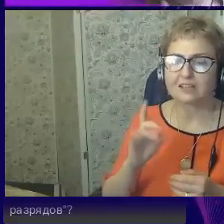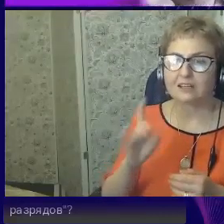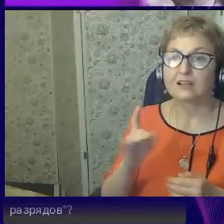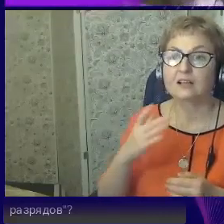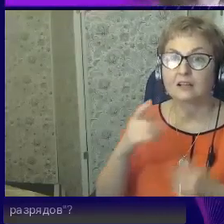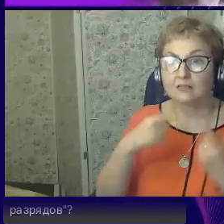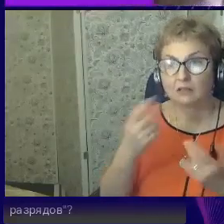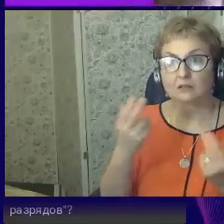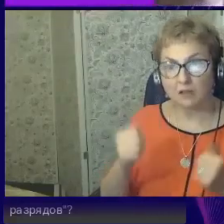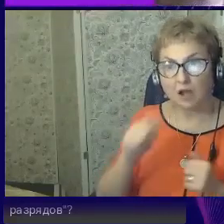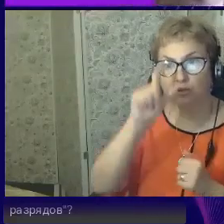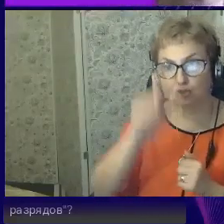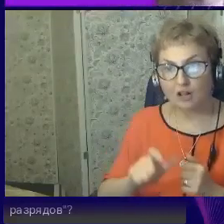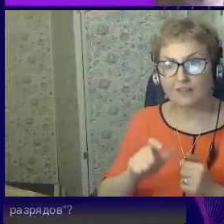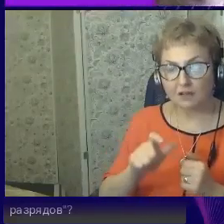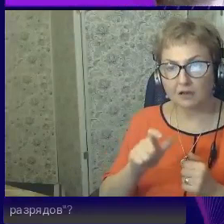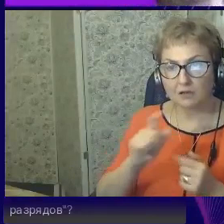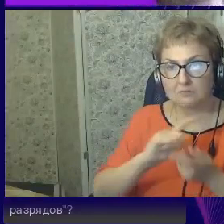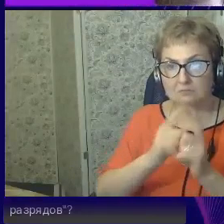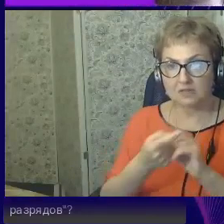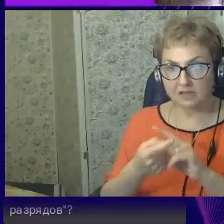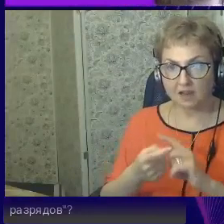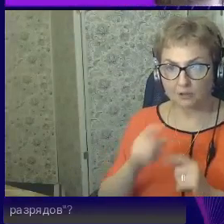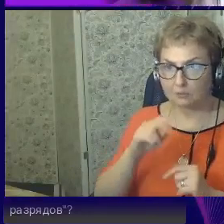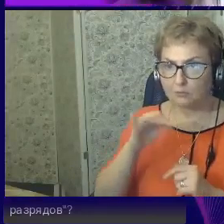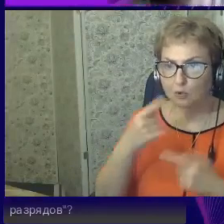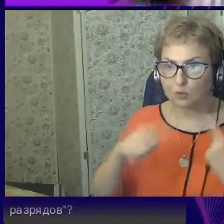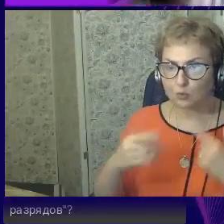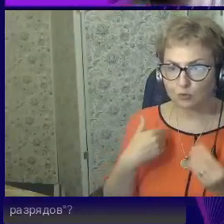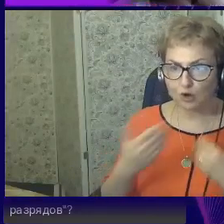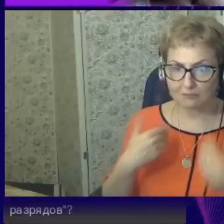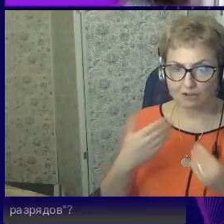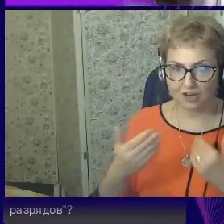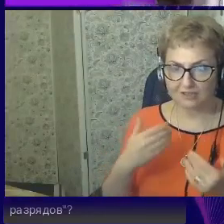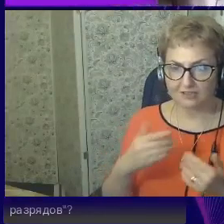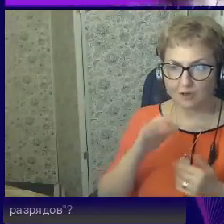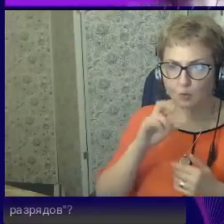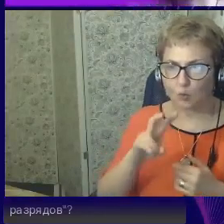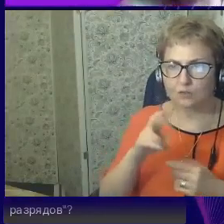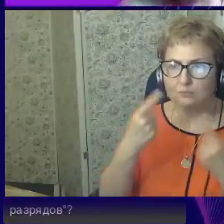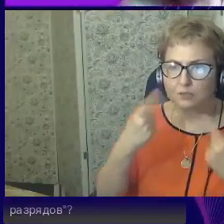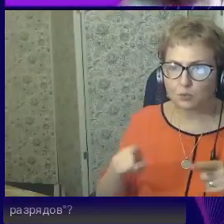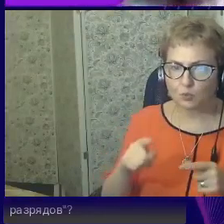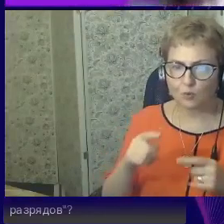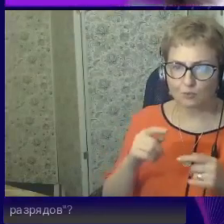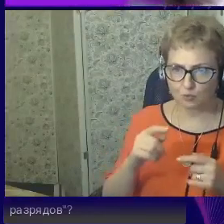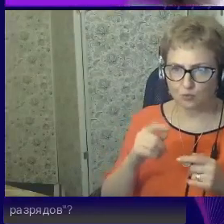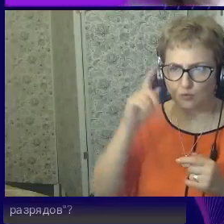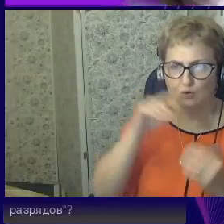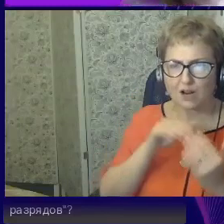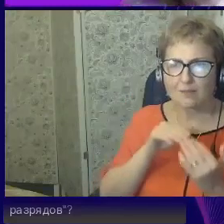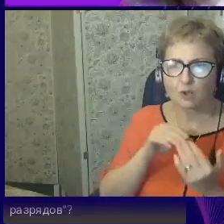да, человек, вот, человек меняется, он по-другому общается, вот, он по-другому вообще коммуницирует, и